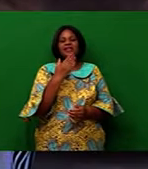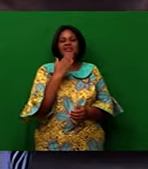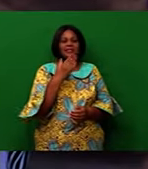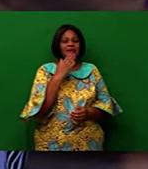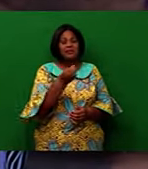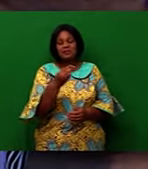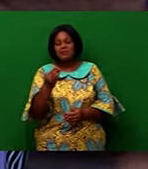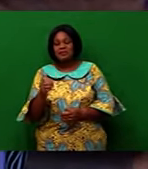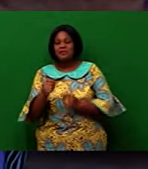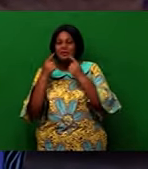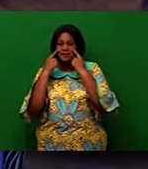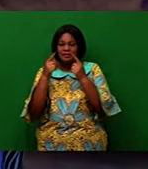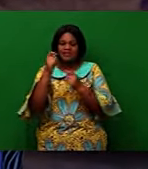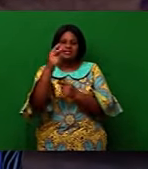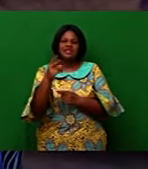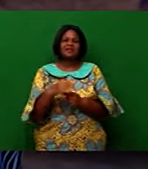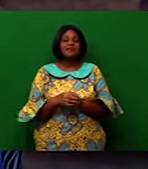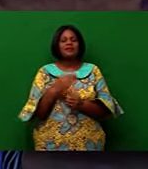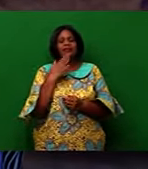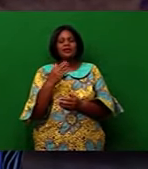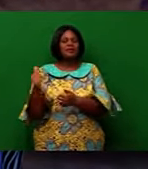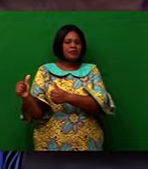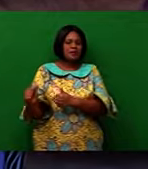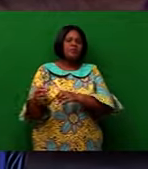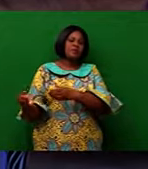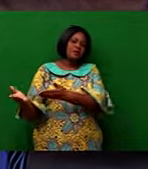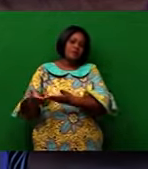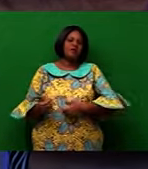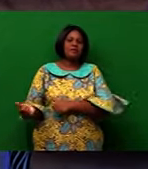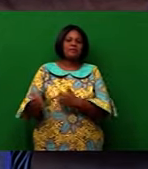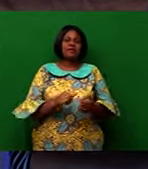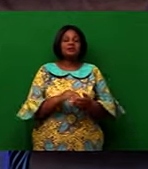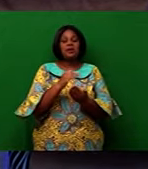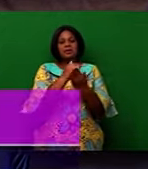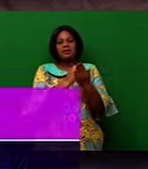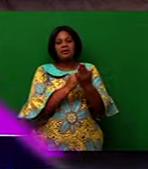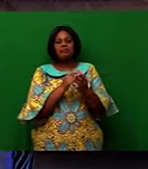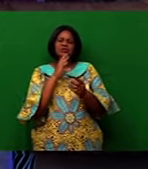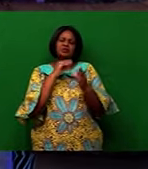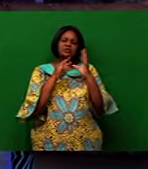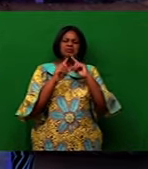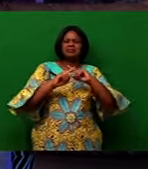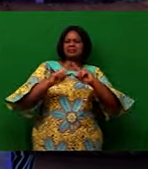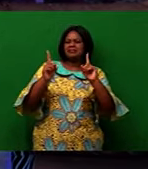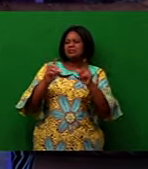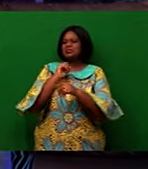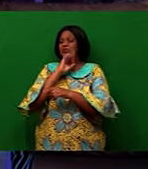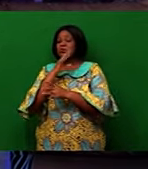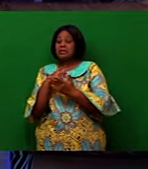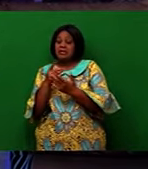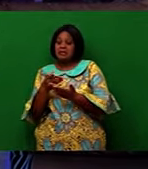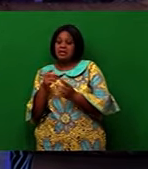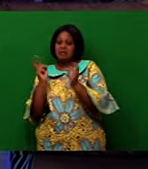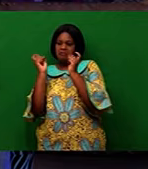henyu adiwa tariri tinokutendai mufaro wangu kusangana nemi pane rimwe vhiki tinotaura nyaya dzakasiyana siyana asi dzichitibata mukati meupenyu